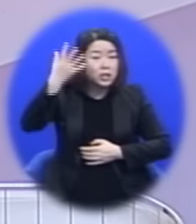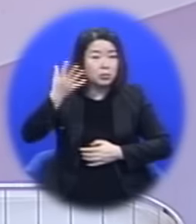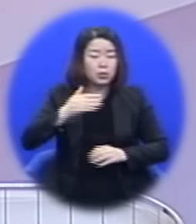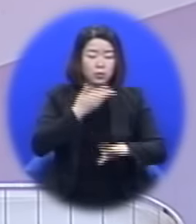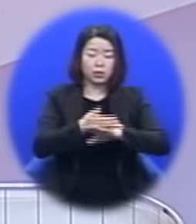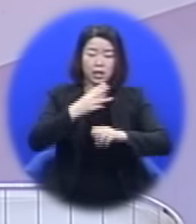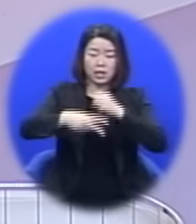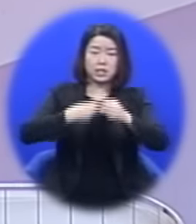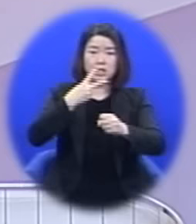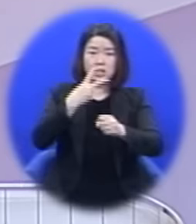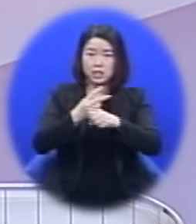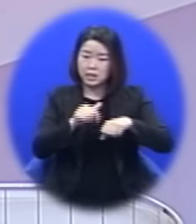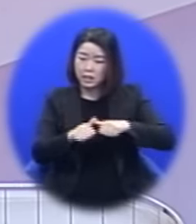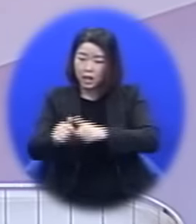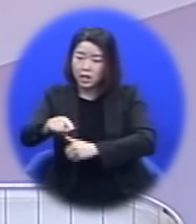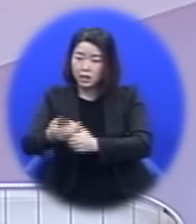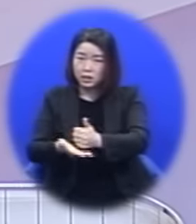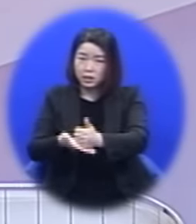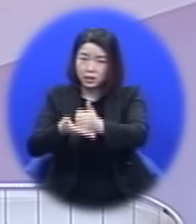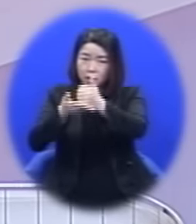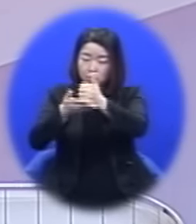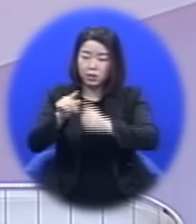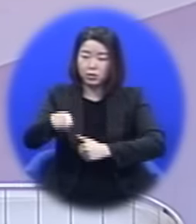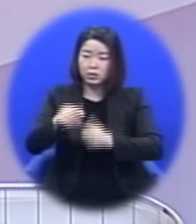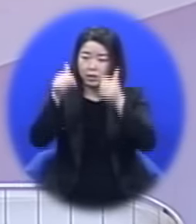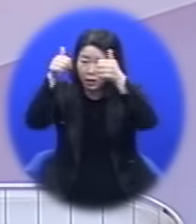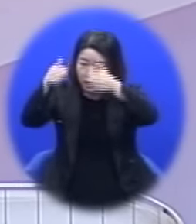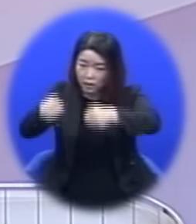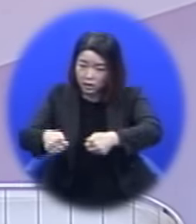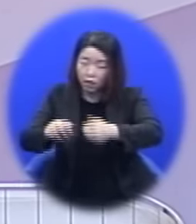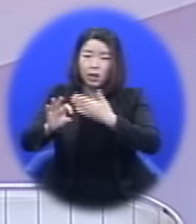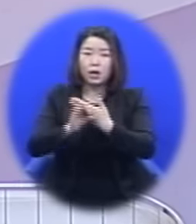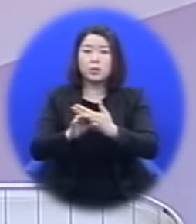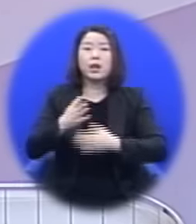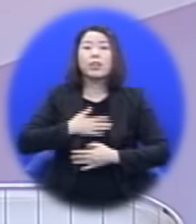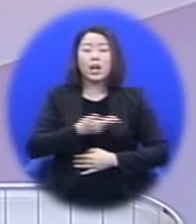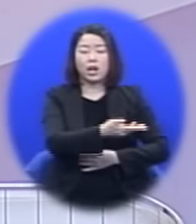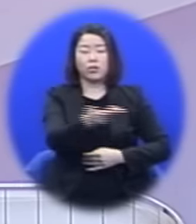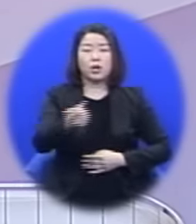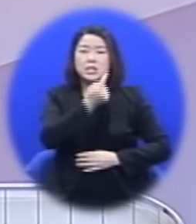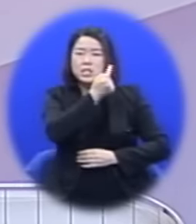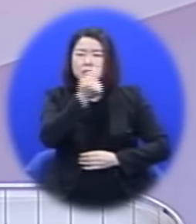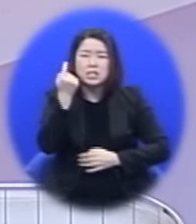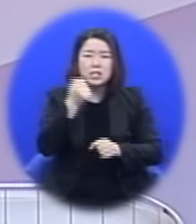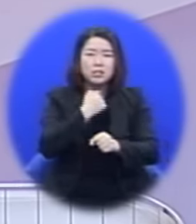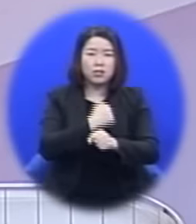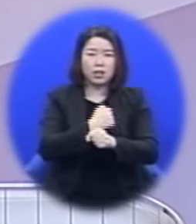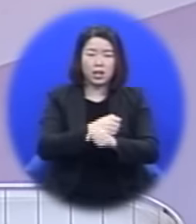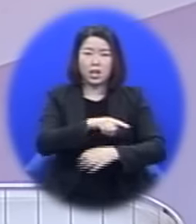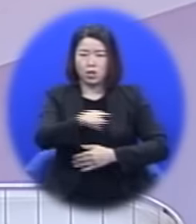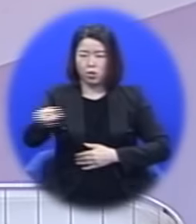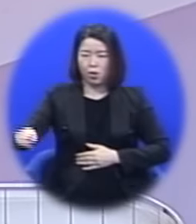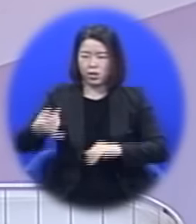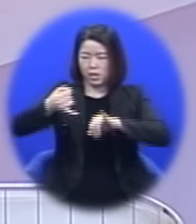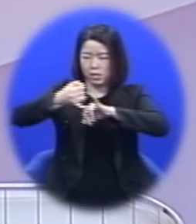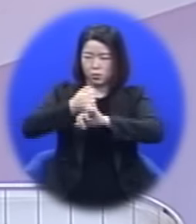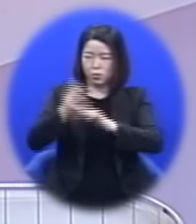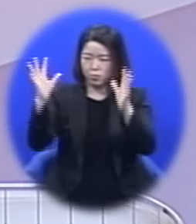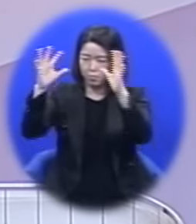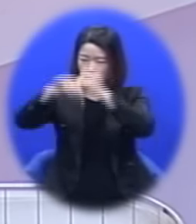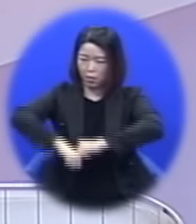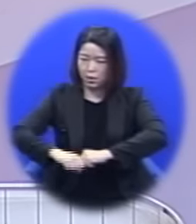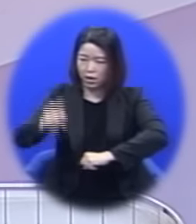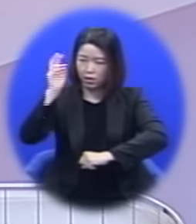따라 그들을 섬기며 그들에게 절하면 내가 너희에게 증거하노니 너희가 반드시 멸망할